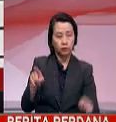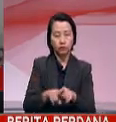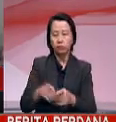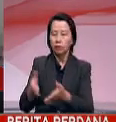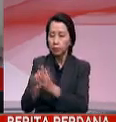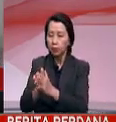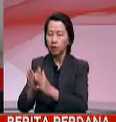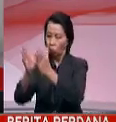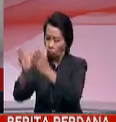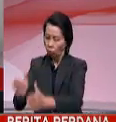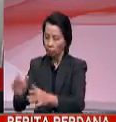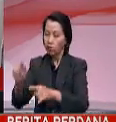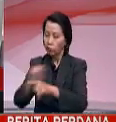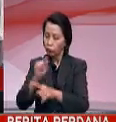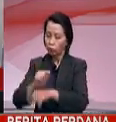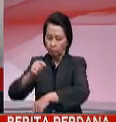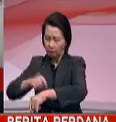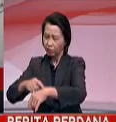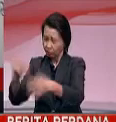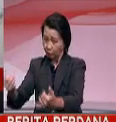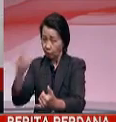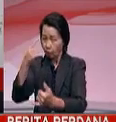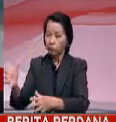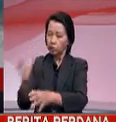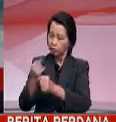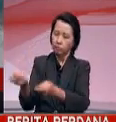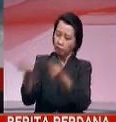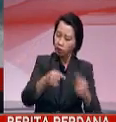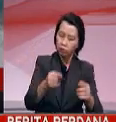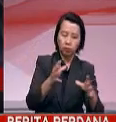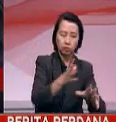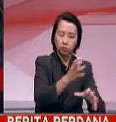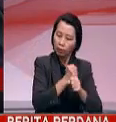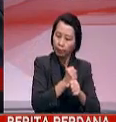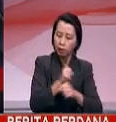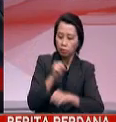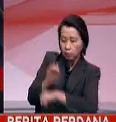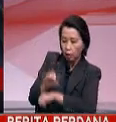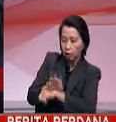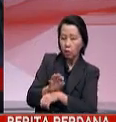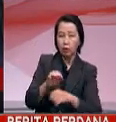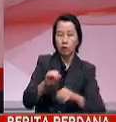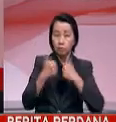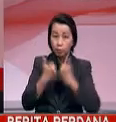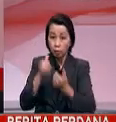menyeru peminjam agar menggunakan masa yang ada untuk mendapatkan khidmat nasihat sama ada dengan persatuan itu atau